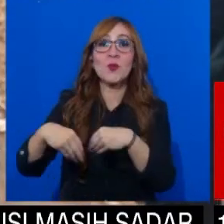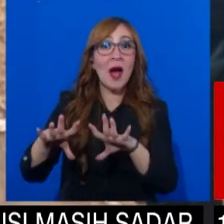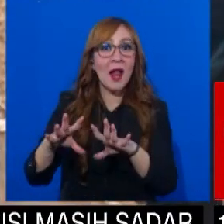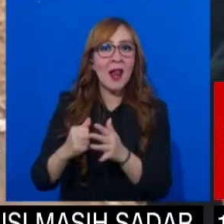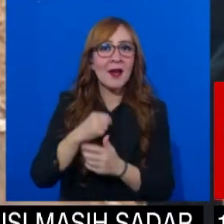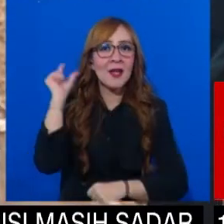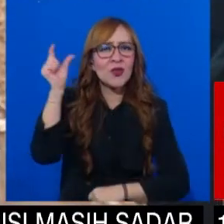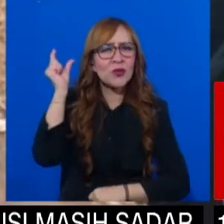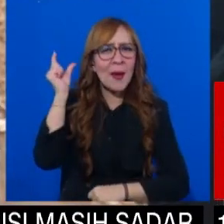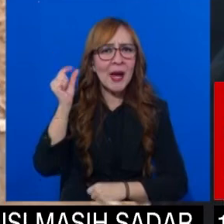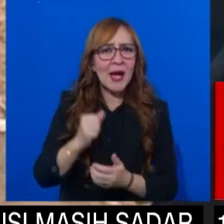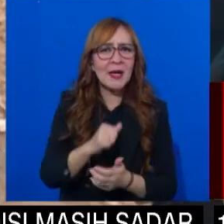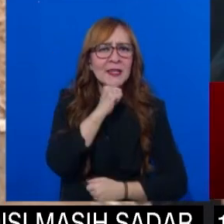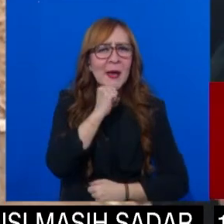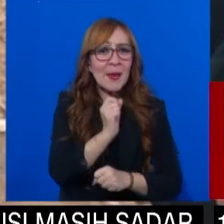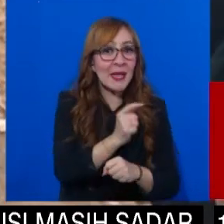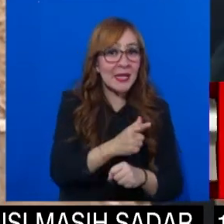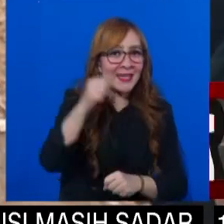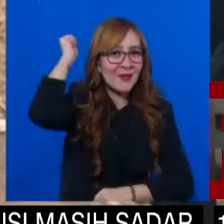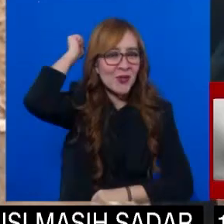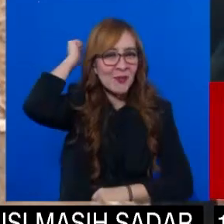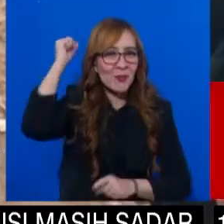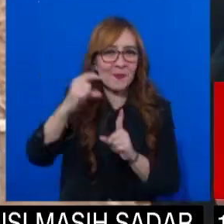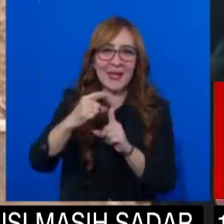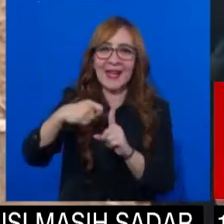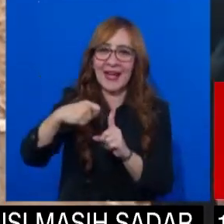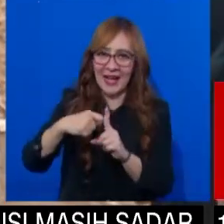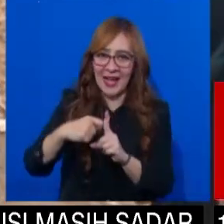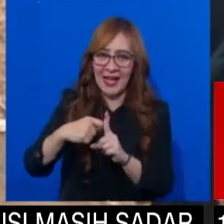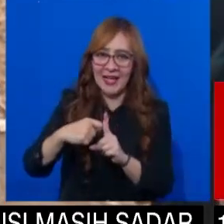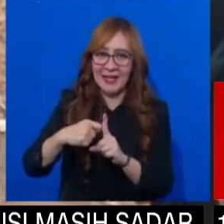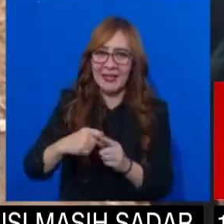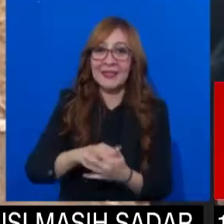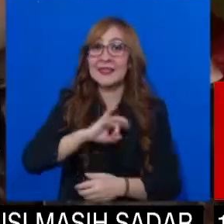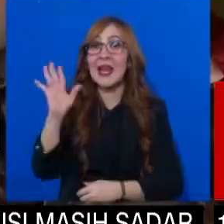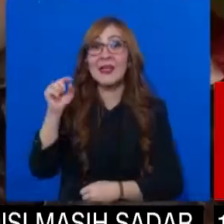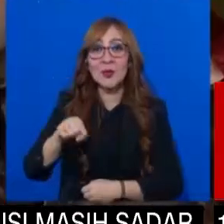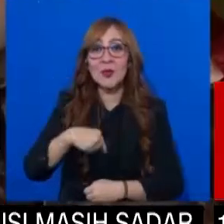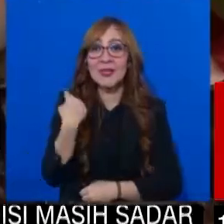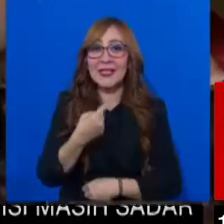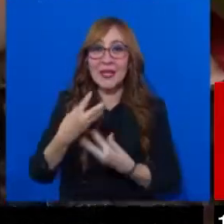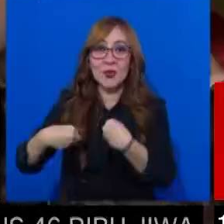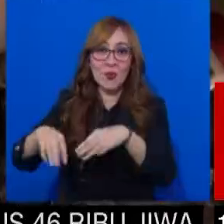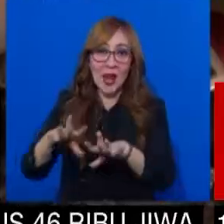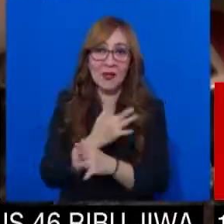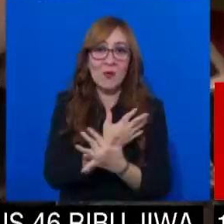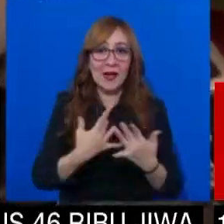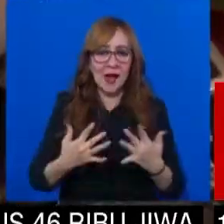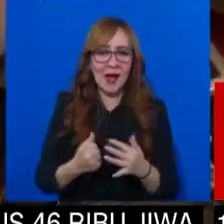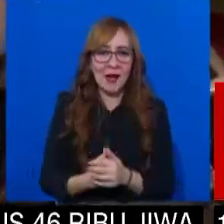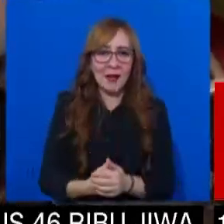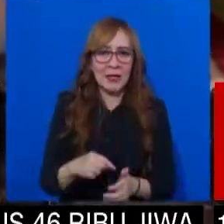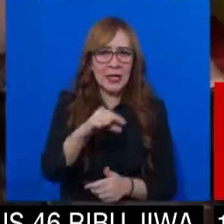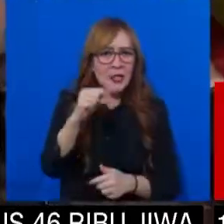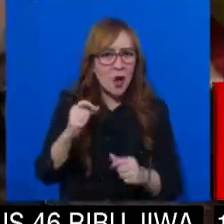ibu-ibu PKK yang membutuhkan, selebihnya kita jual ke warga. Apalagi daun singkong, apa kalau mau